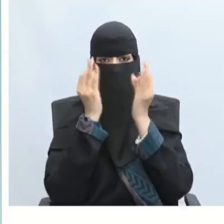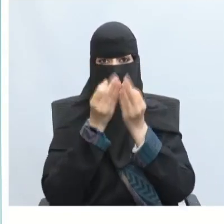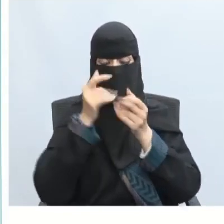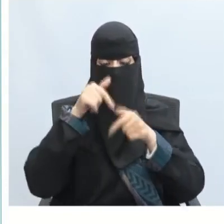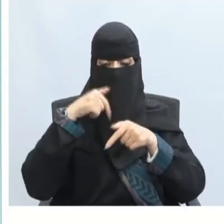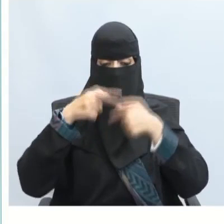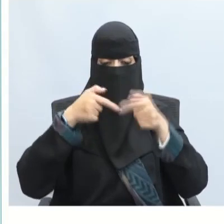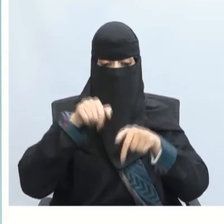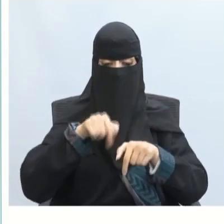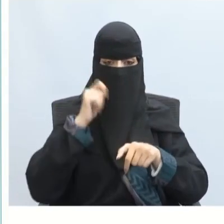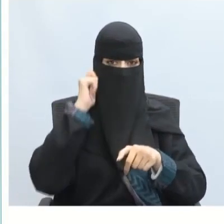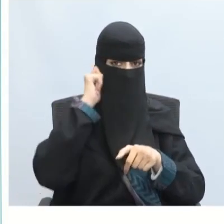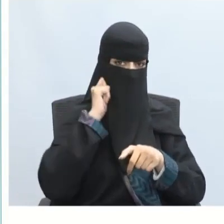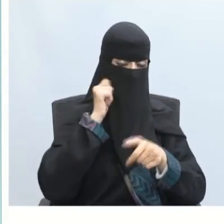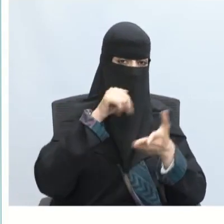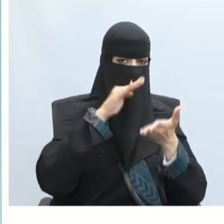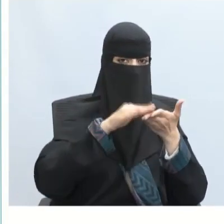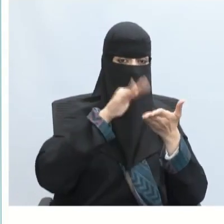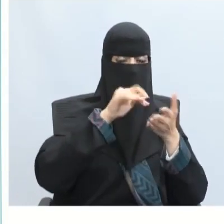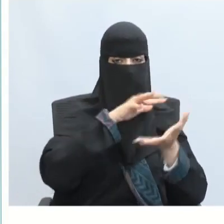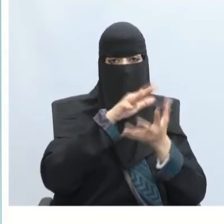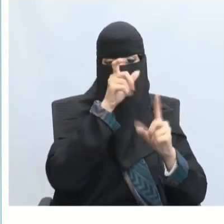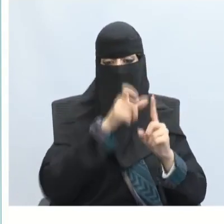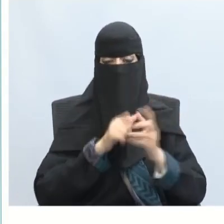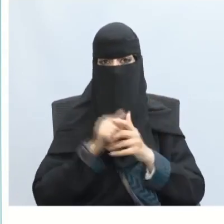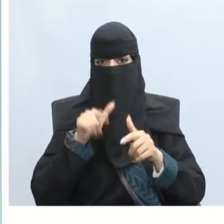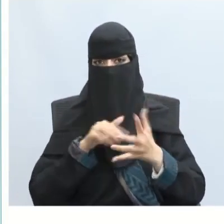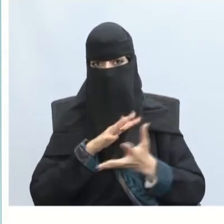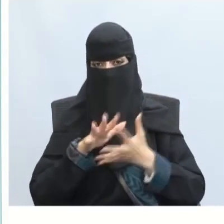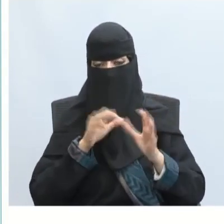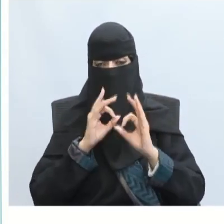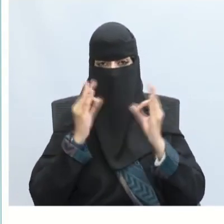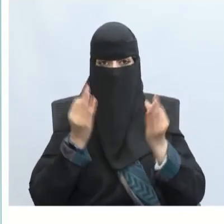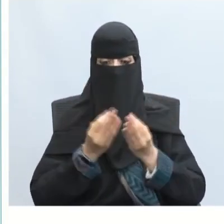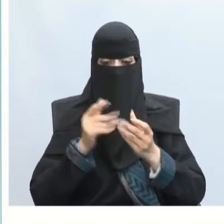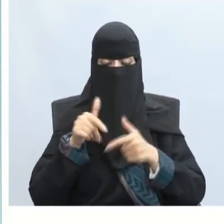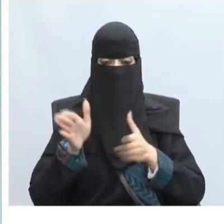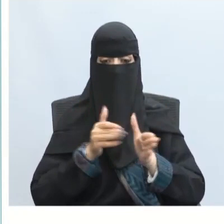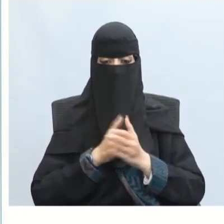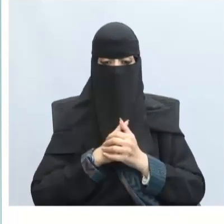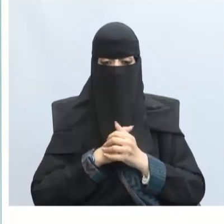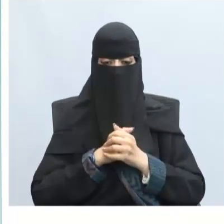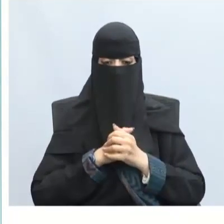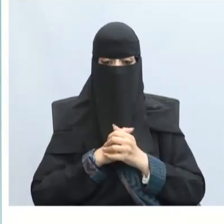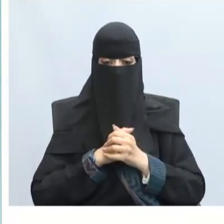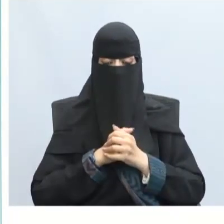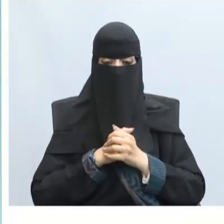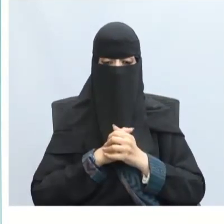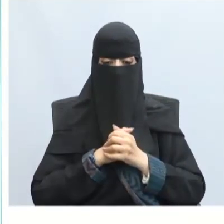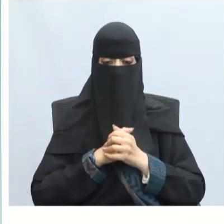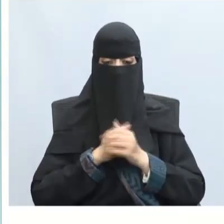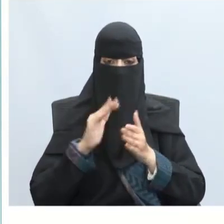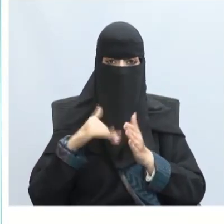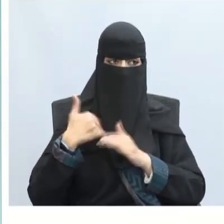وكذلك معاقبه المخالفين هذه المشكلات المجتمعيه و